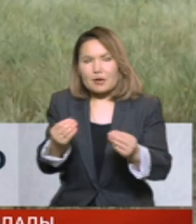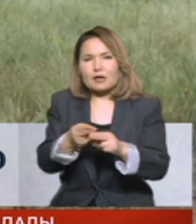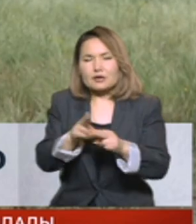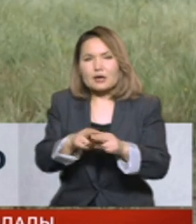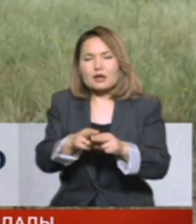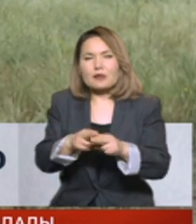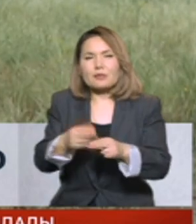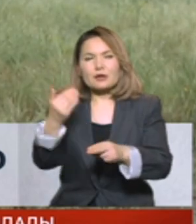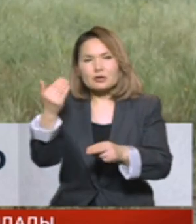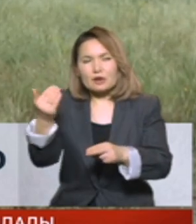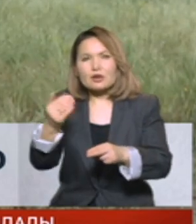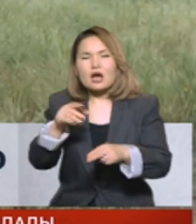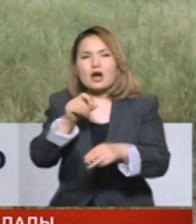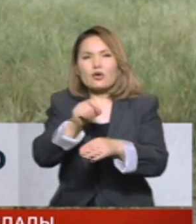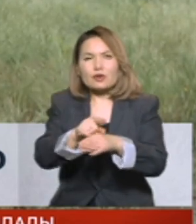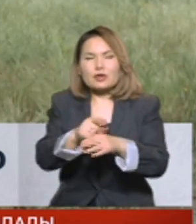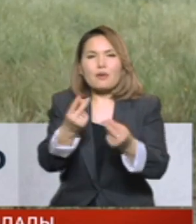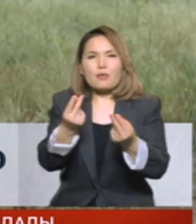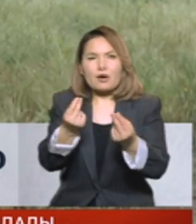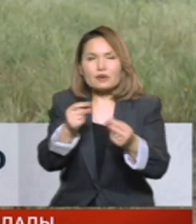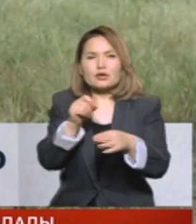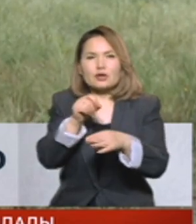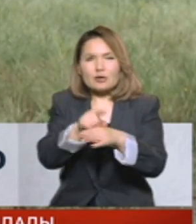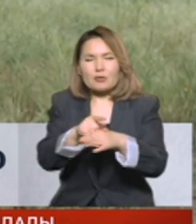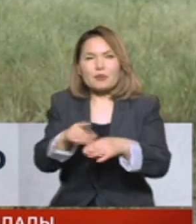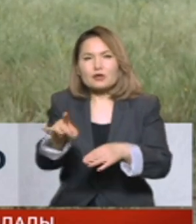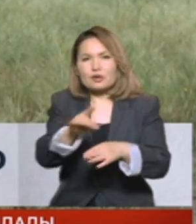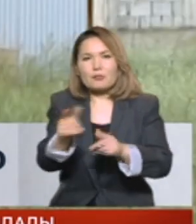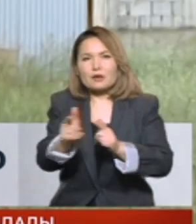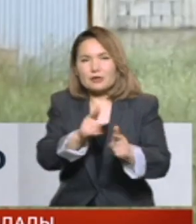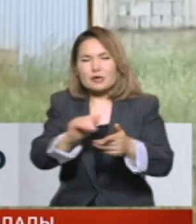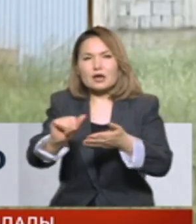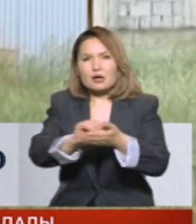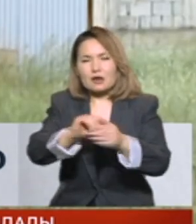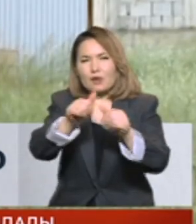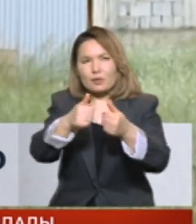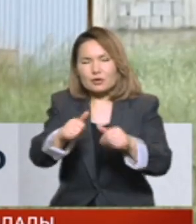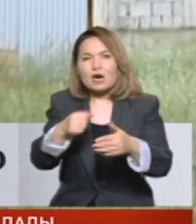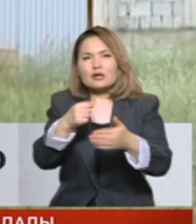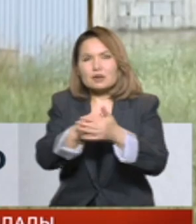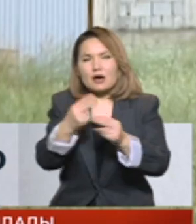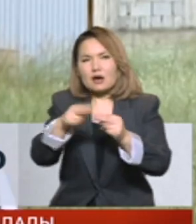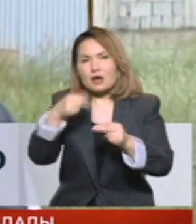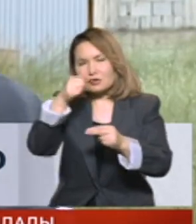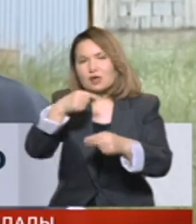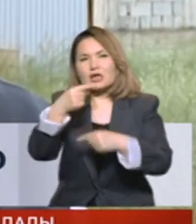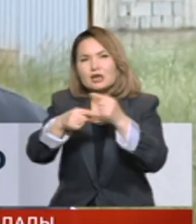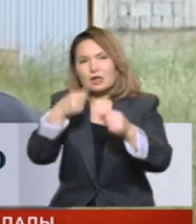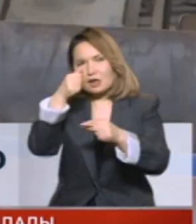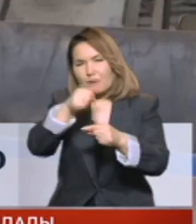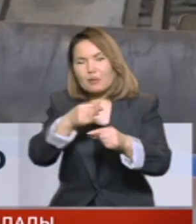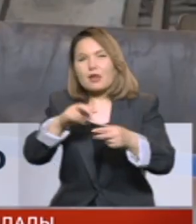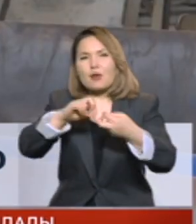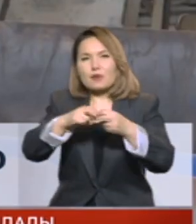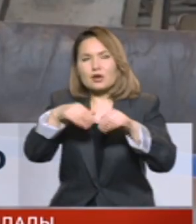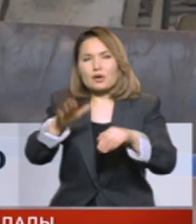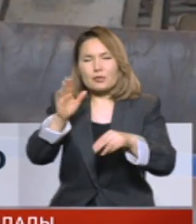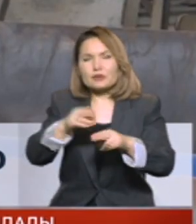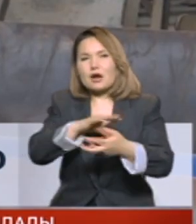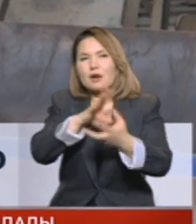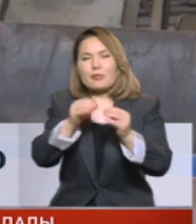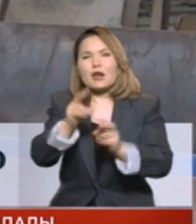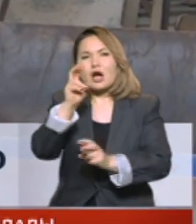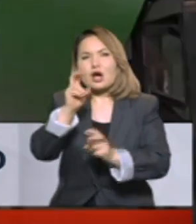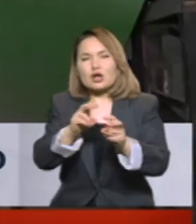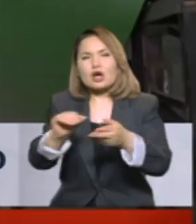строительства заказчик болып, бюджетная заявка республикаға дайындап жатыр. Осы жылдың аяғына или келесі жылға дейін шешіледі шығар. Бүгінде барлық